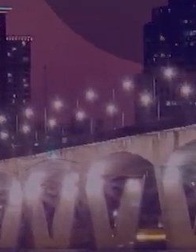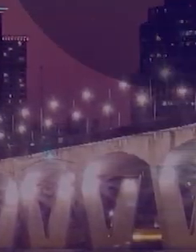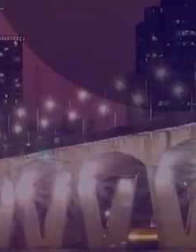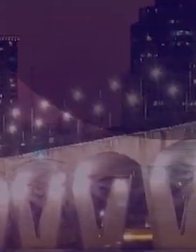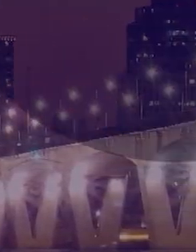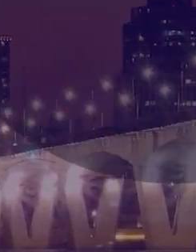예상됩니다